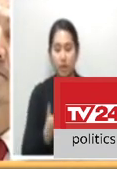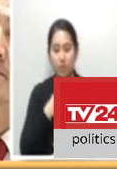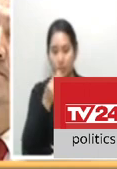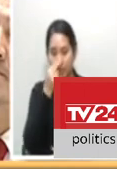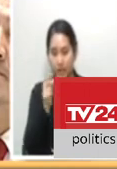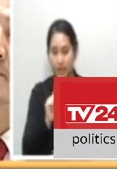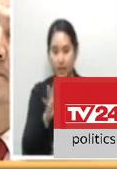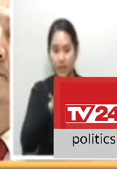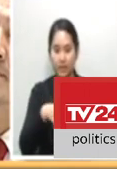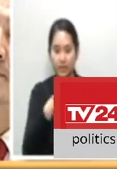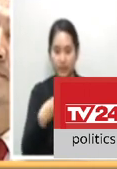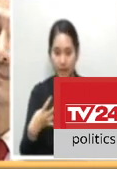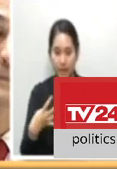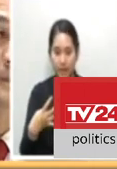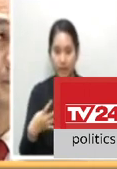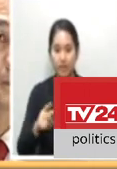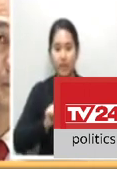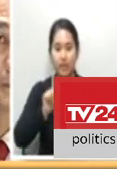ตารางที่